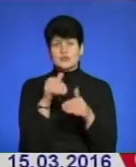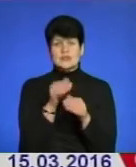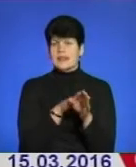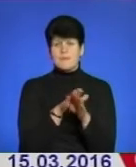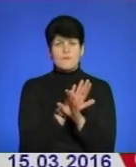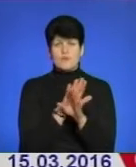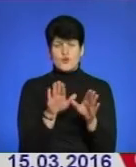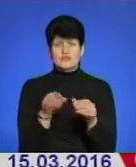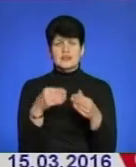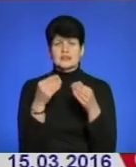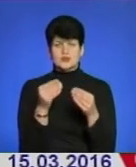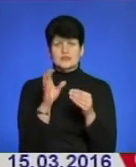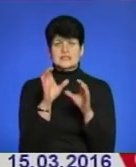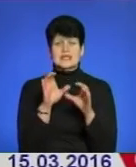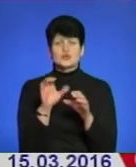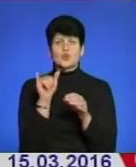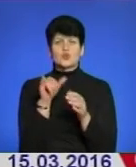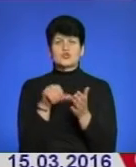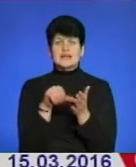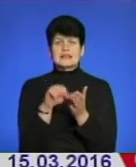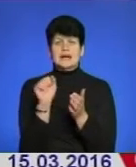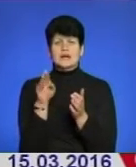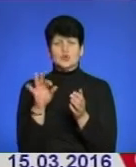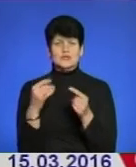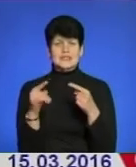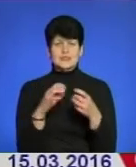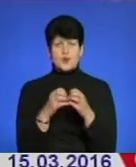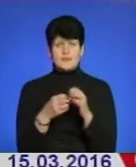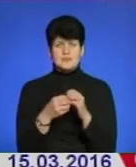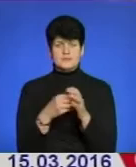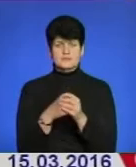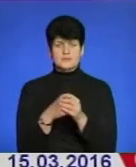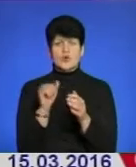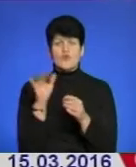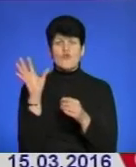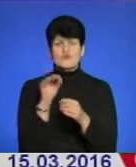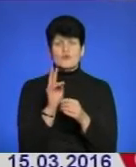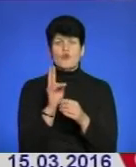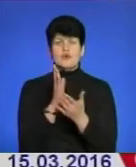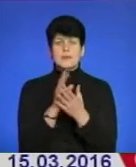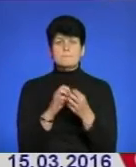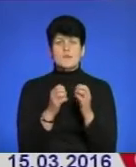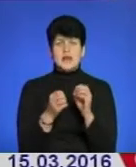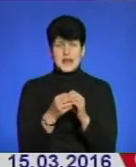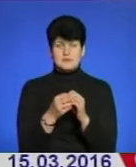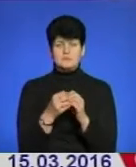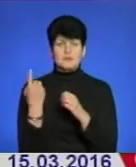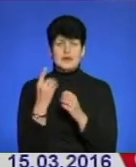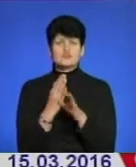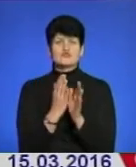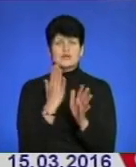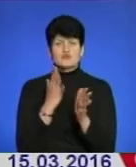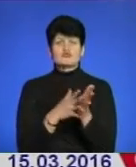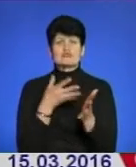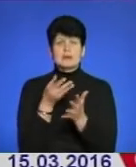обсязі, не дають статусу учасника АТО чи на інші проблеми. У всіх, у кого є проблеми, в першу чергу з виплатами,